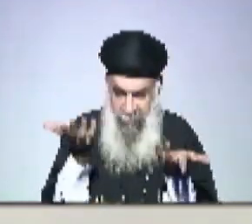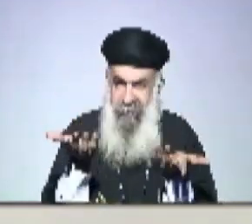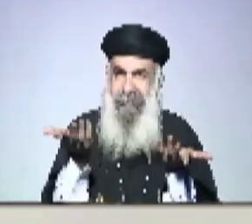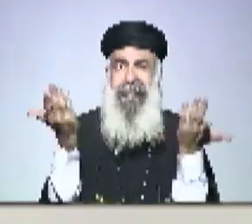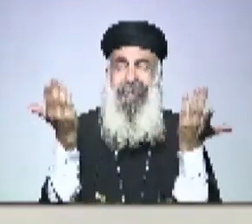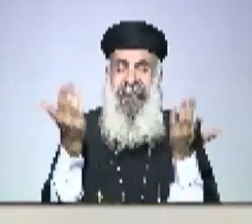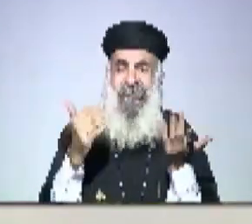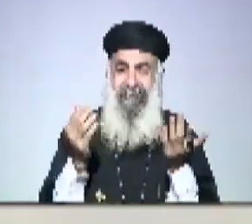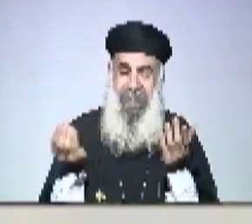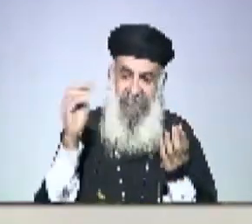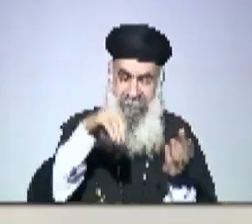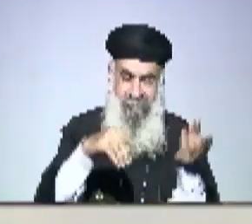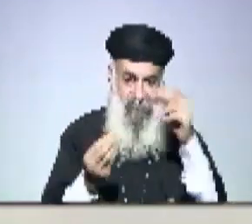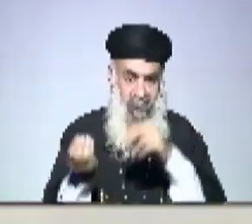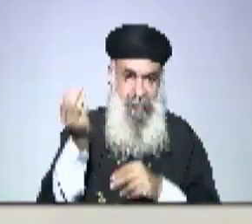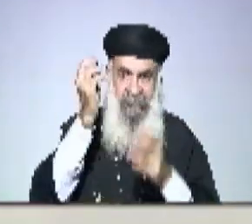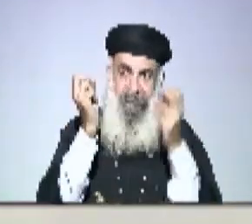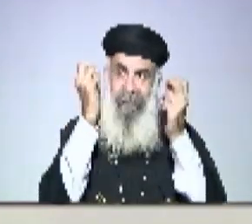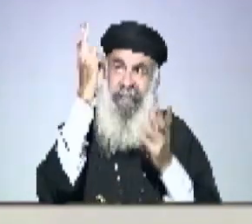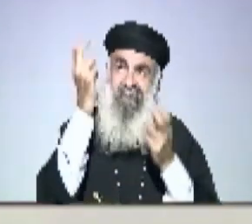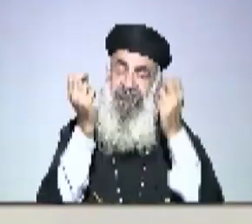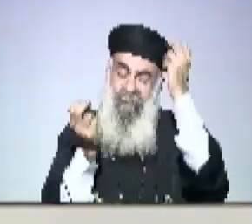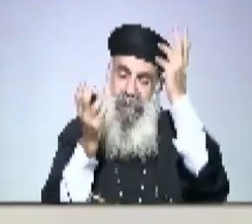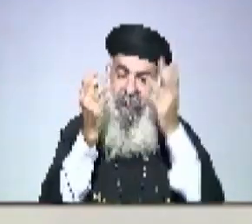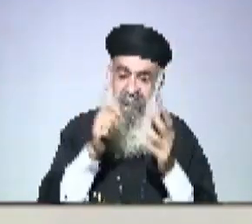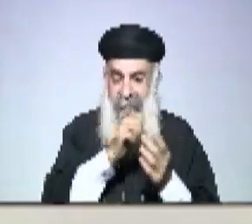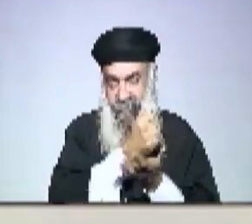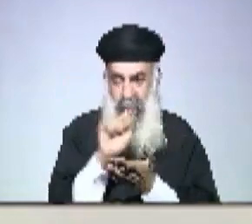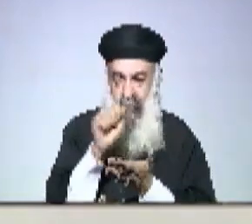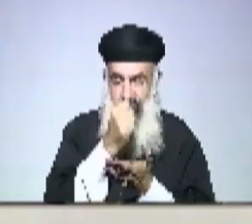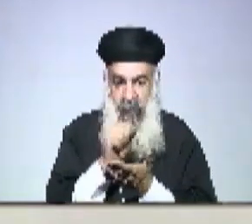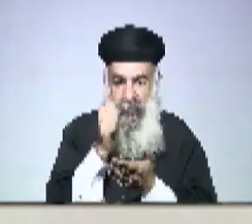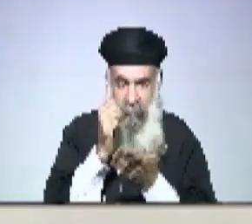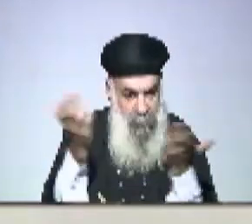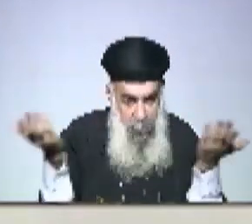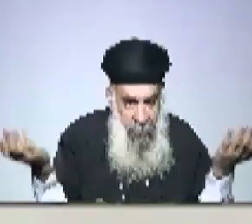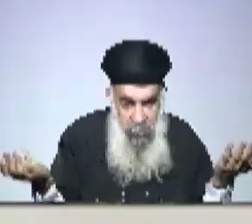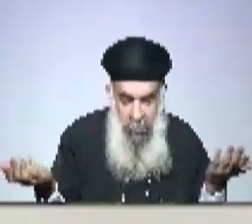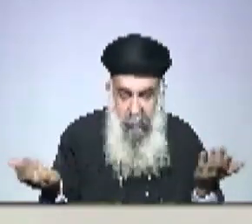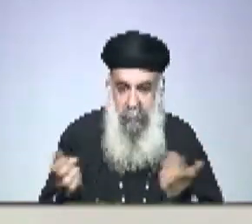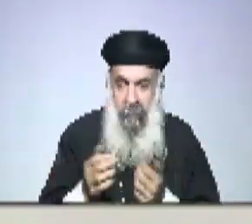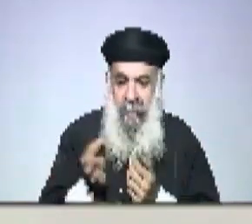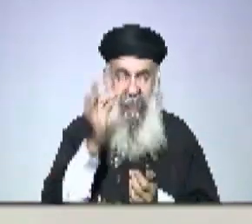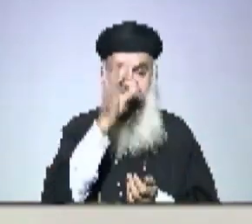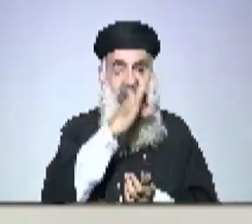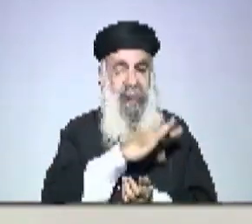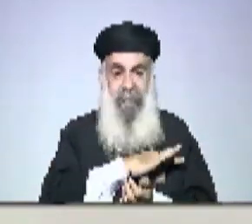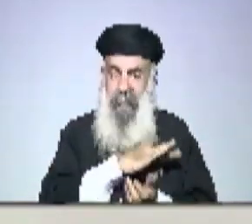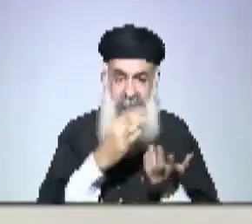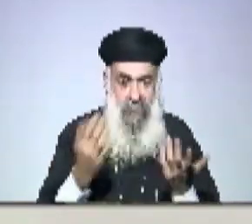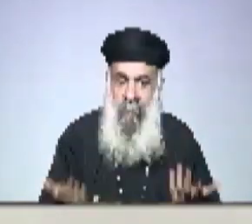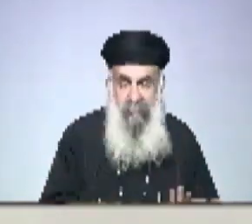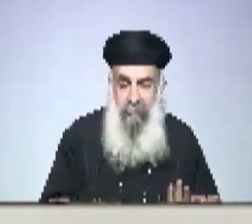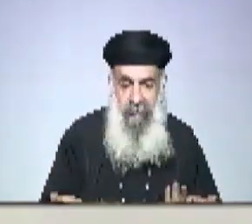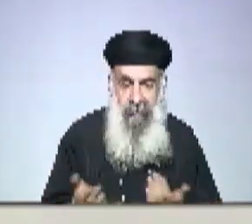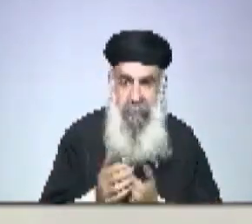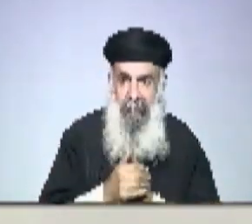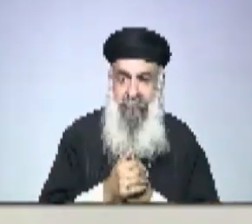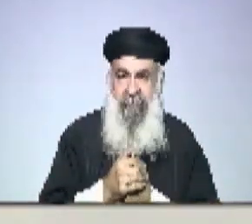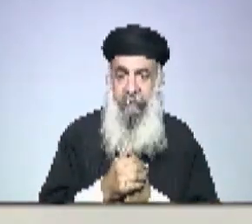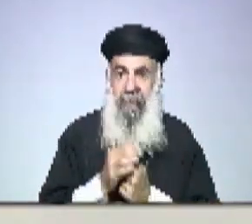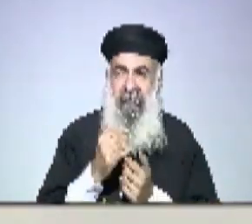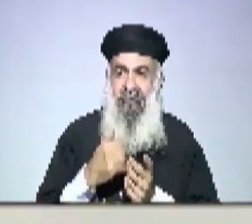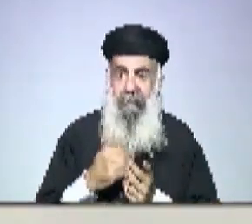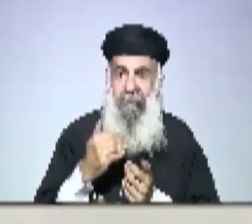كنيستنا بتالف وبتختلف ايه الهدف يعني انا